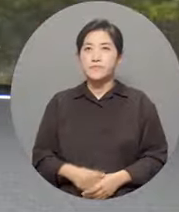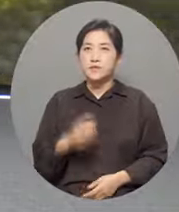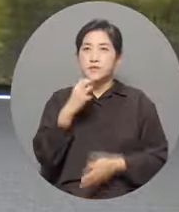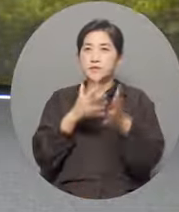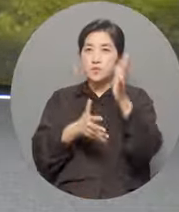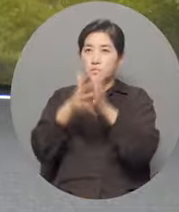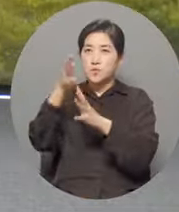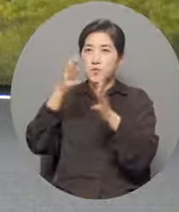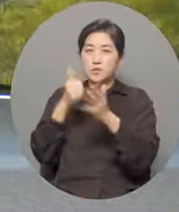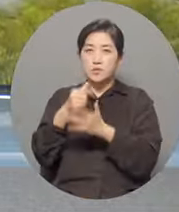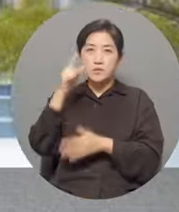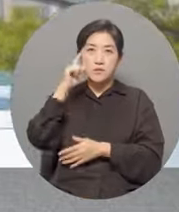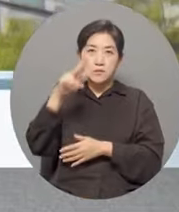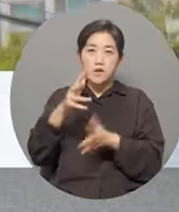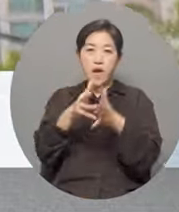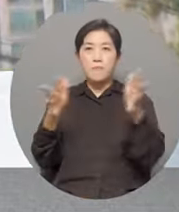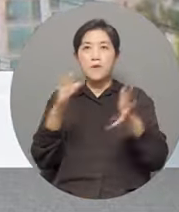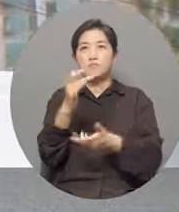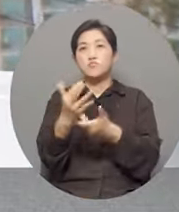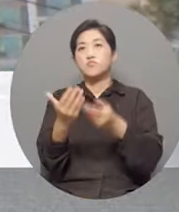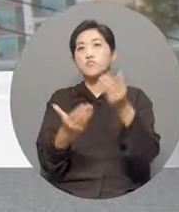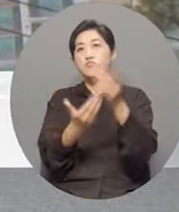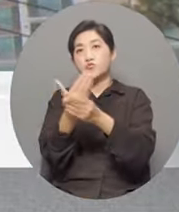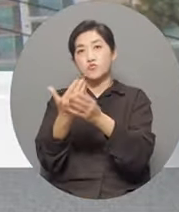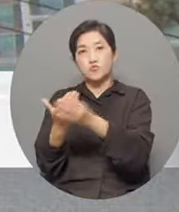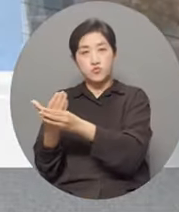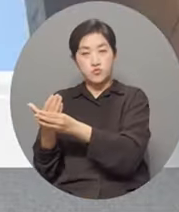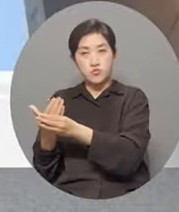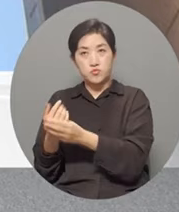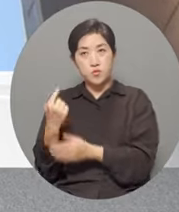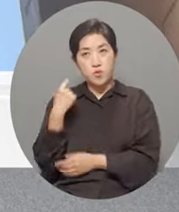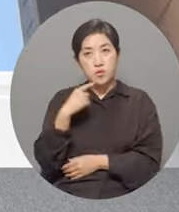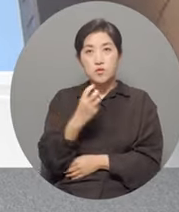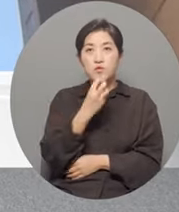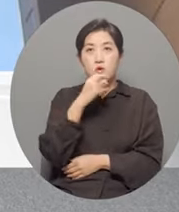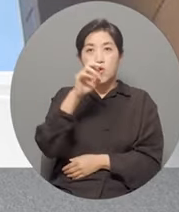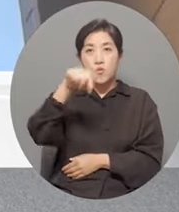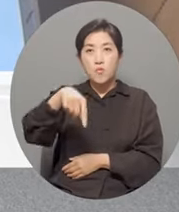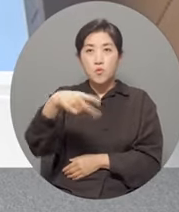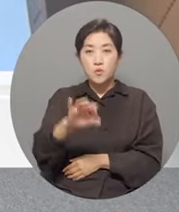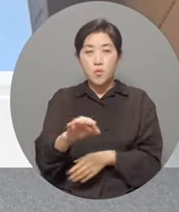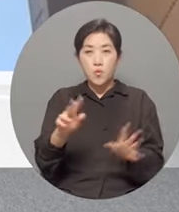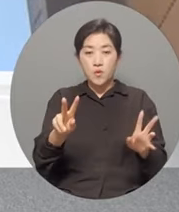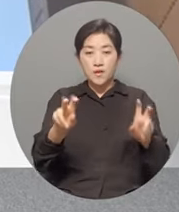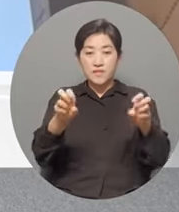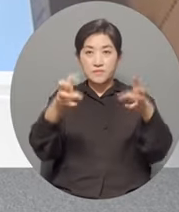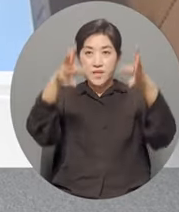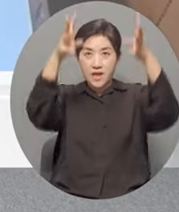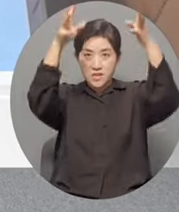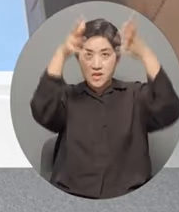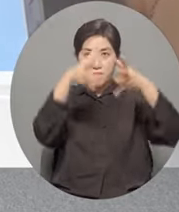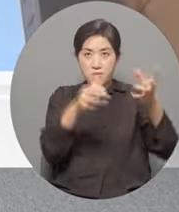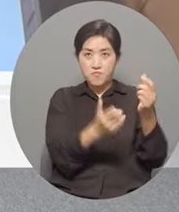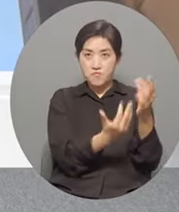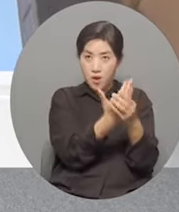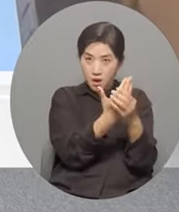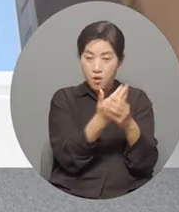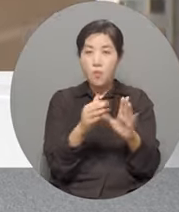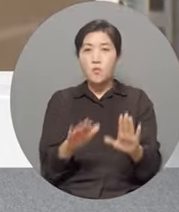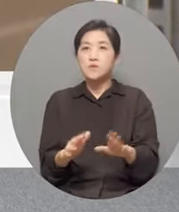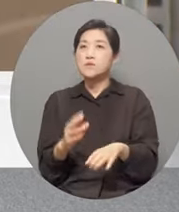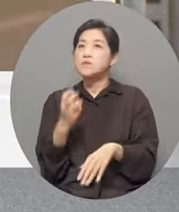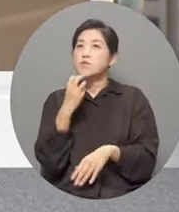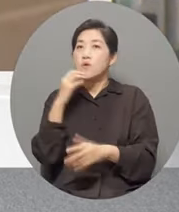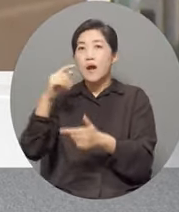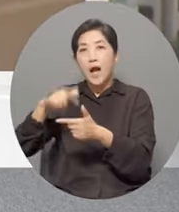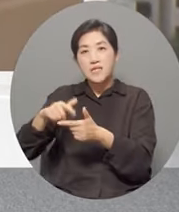서울 도심에서 연 이틀 아파트 화재가 잇따랐습니다. 어제 서울 목동의 23층짜리 아파트에서 불이 난 데 이어